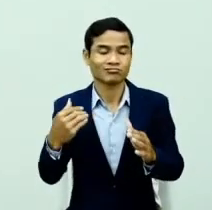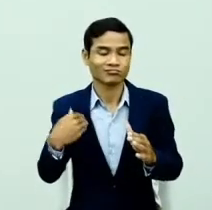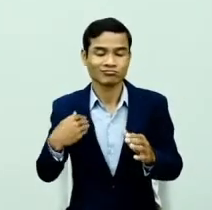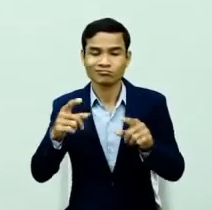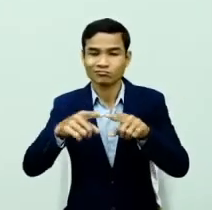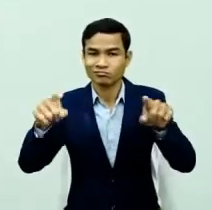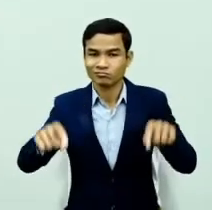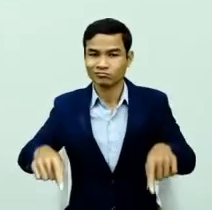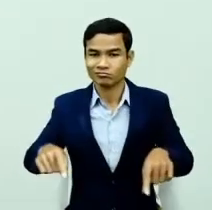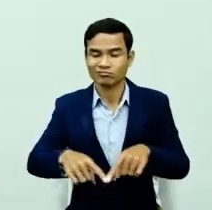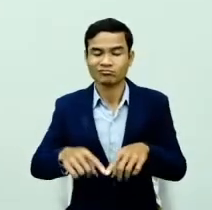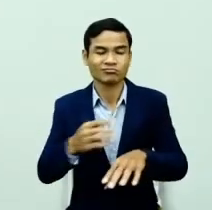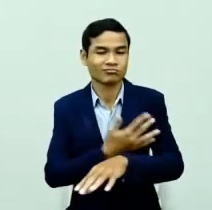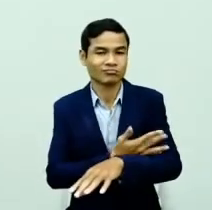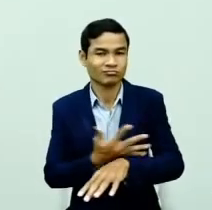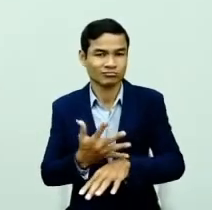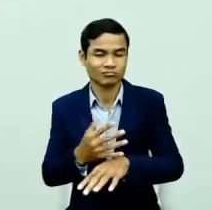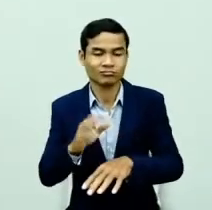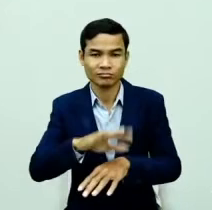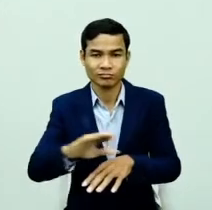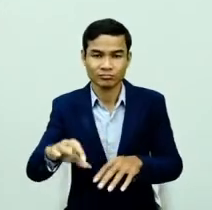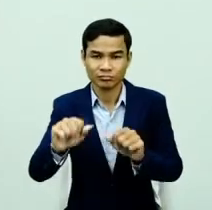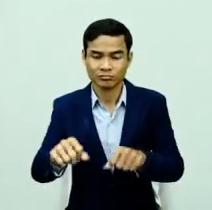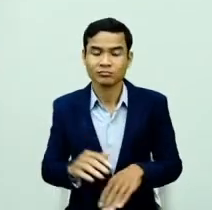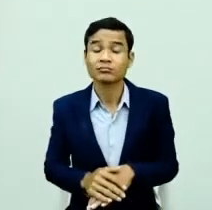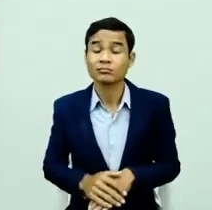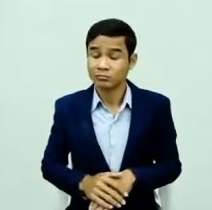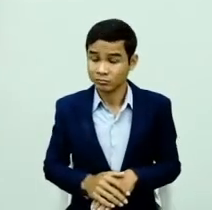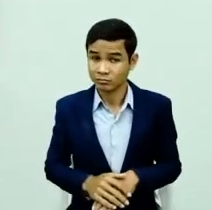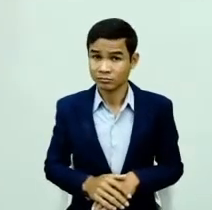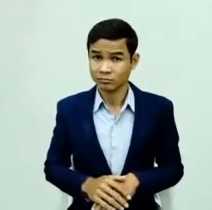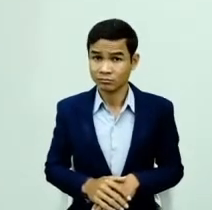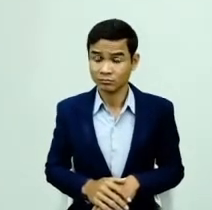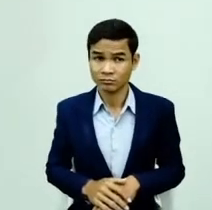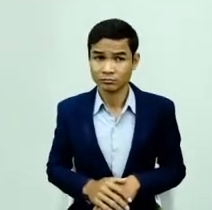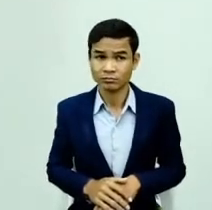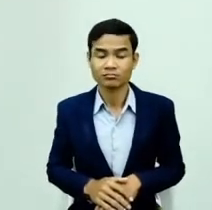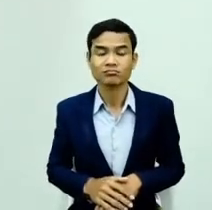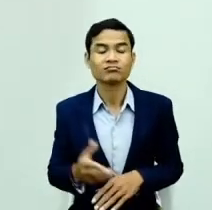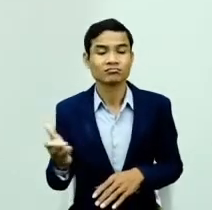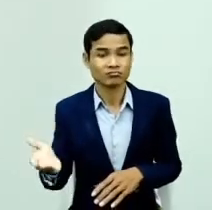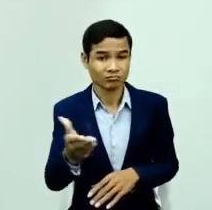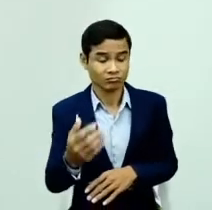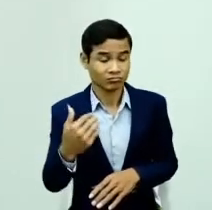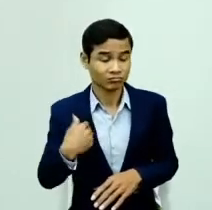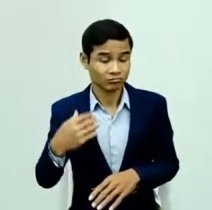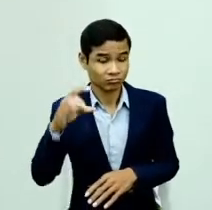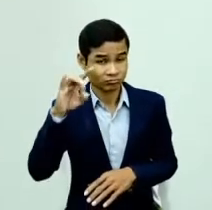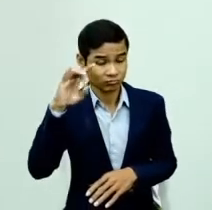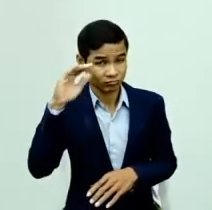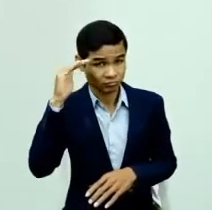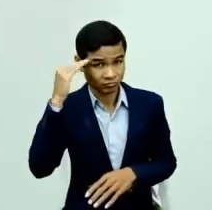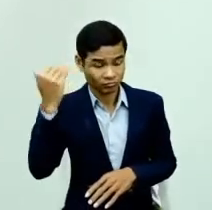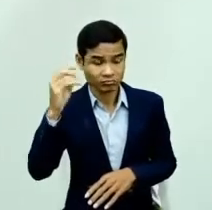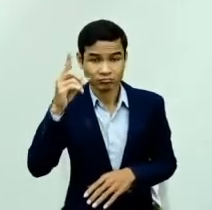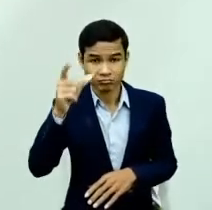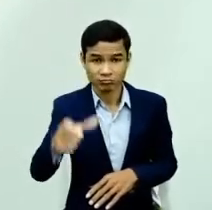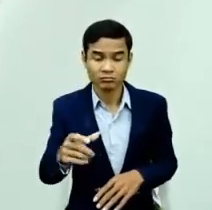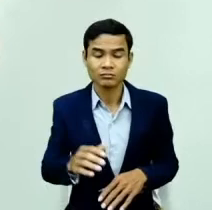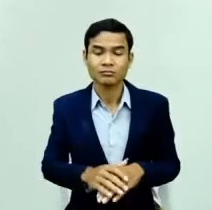Cà, họ bắt tâm mà tiết chân khơi miên ấy tiết Chà, miên bỏ ra mà nẹ ní Hả, hỏi